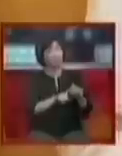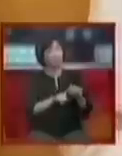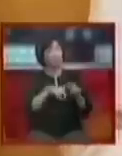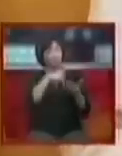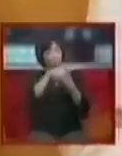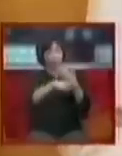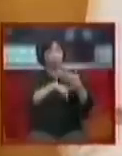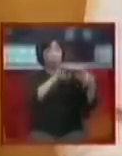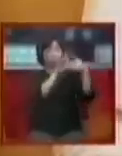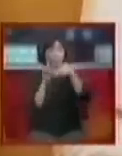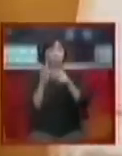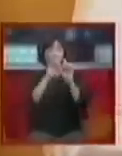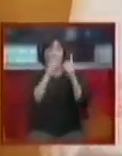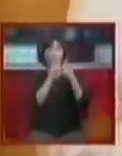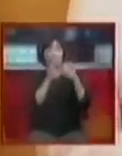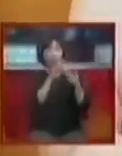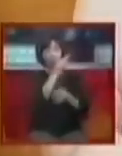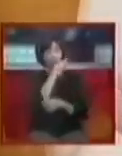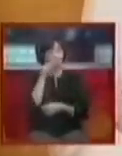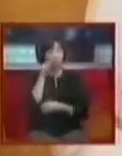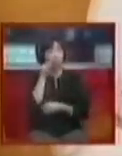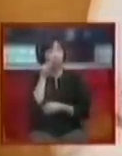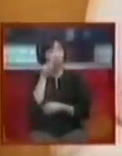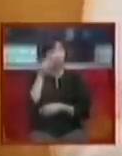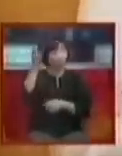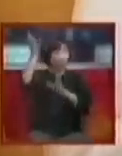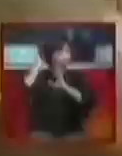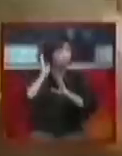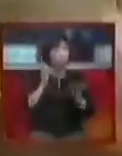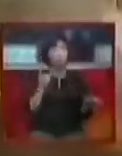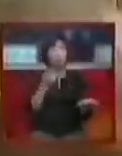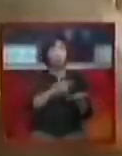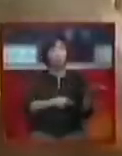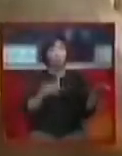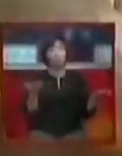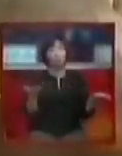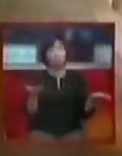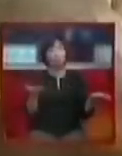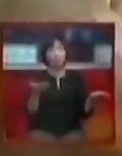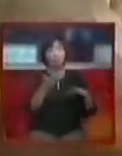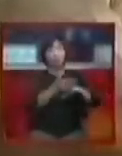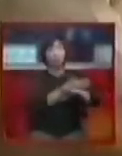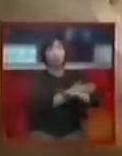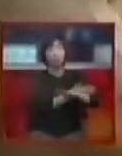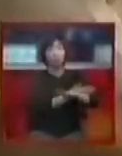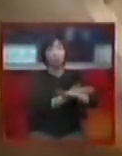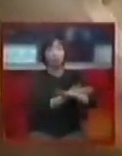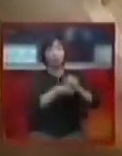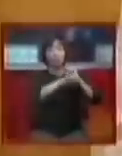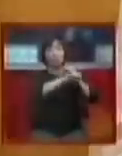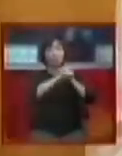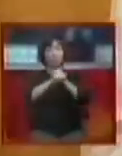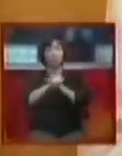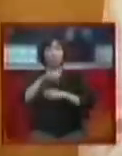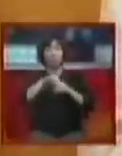of Agriculture. Dati, para bang ang pinapalago ng mga namumuno sa Department of Agriculture ay ang